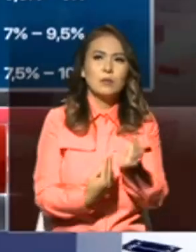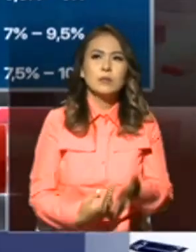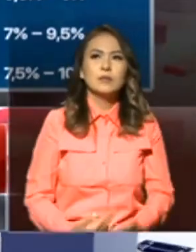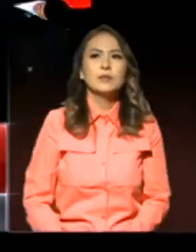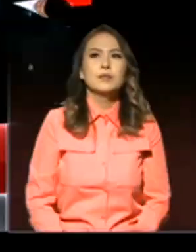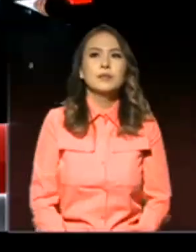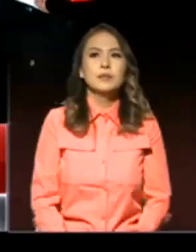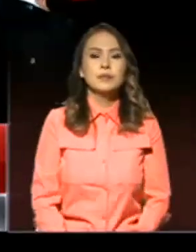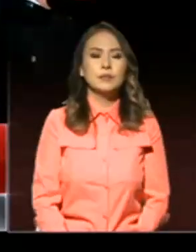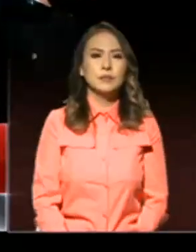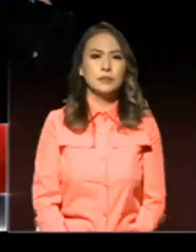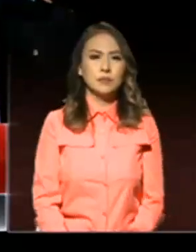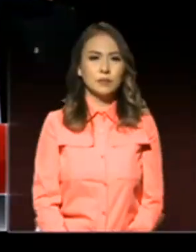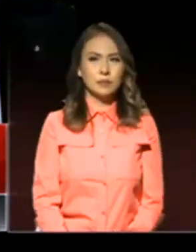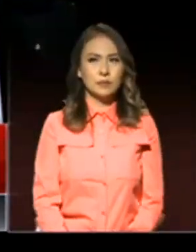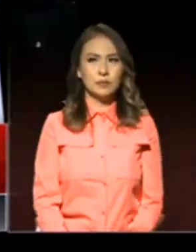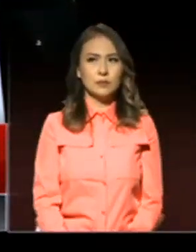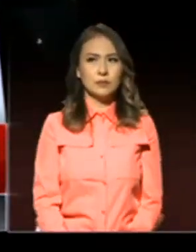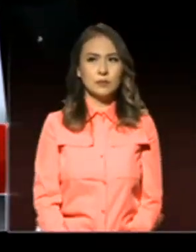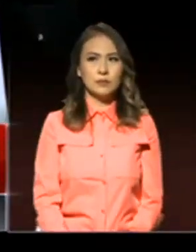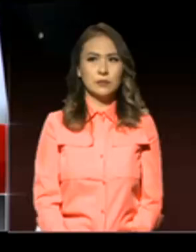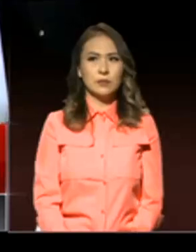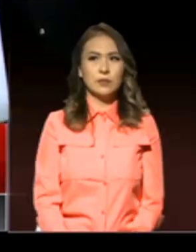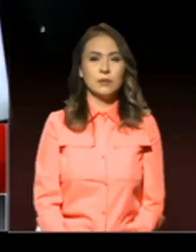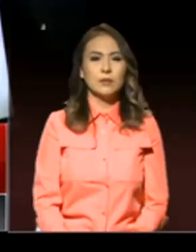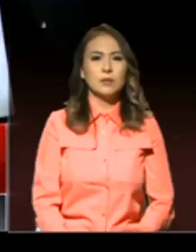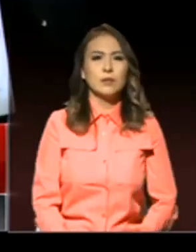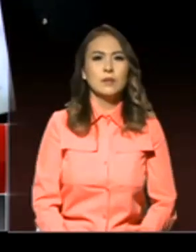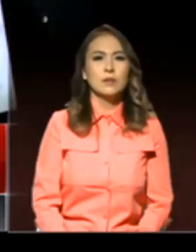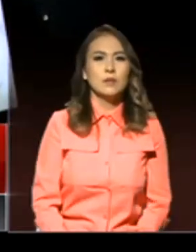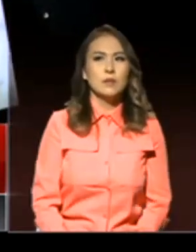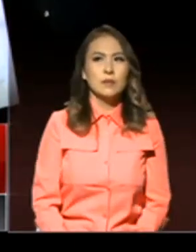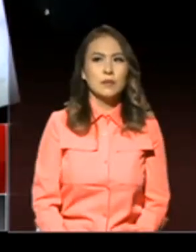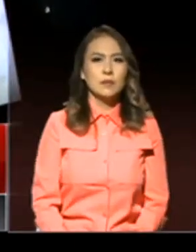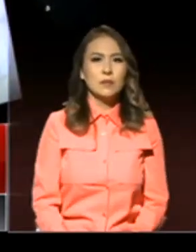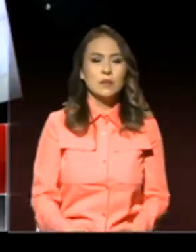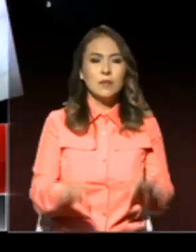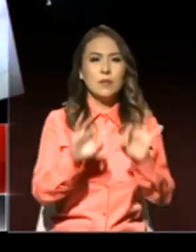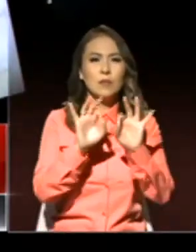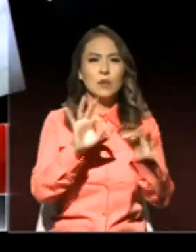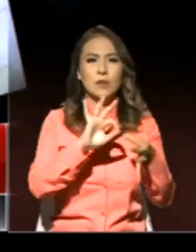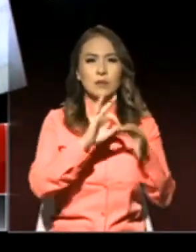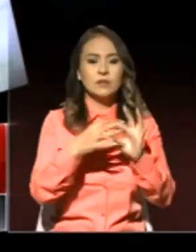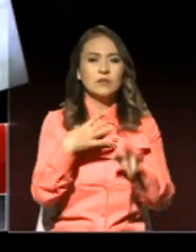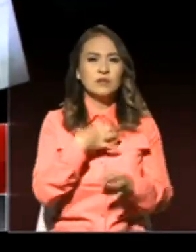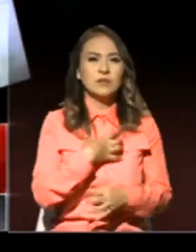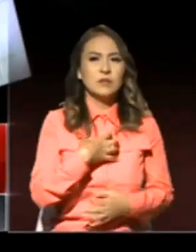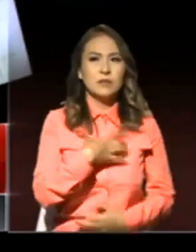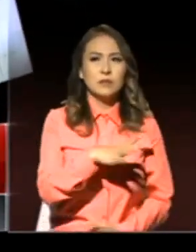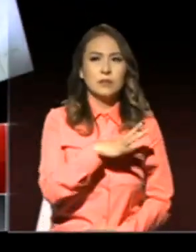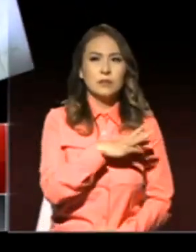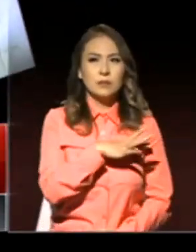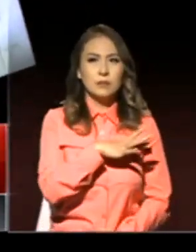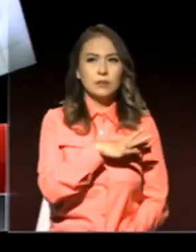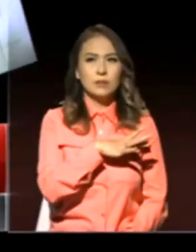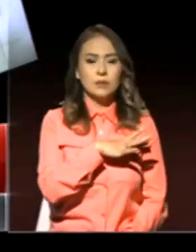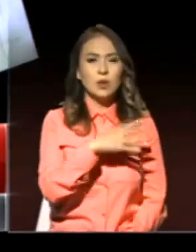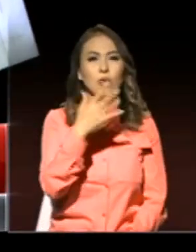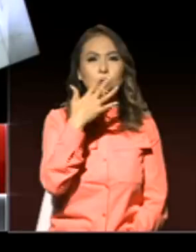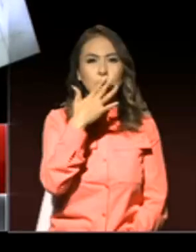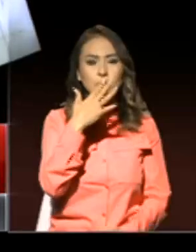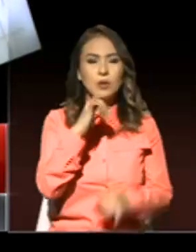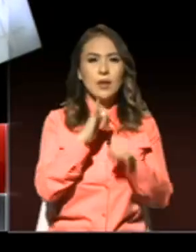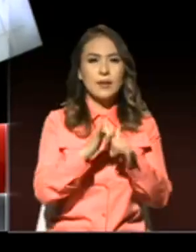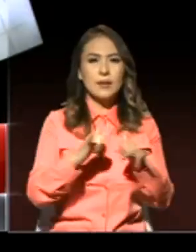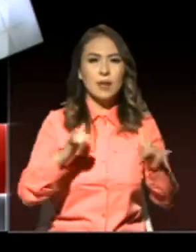Жансұлтан мырза, жауабыңызға рахмет. 15 минутта ойыңыздың бәрін жеткізе алған шығарсыз. Негізгі ойлар. Мынау ұлттық даму